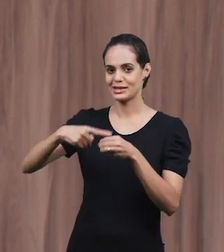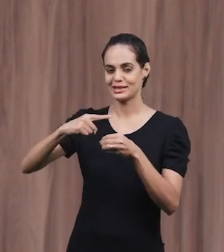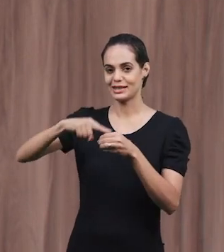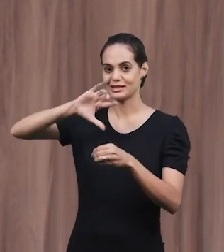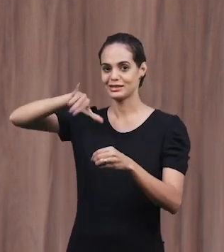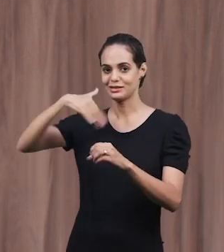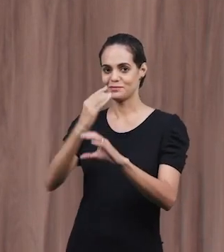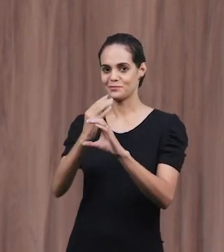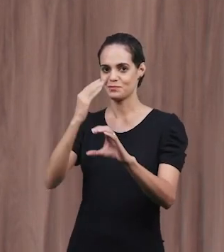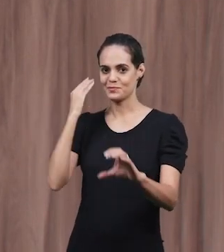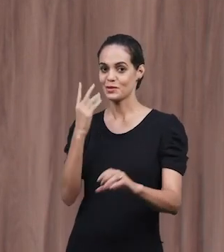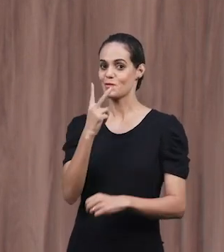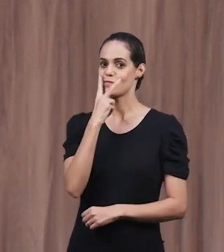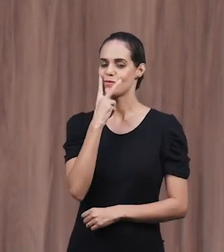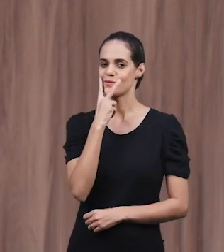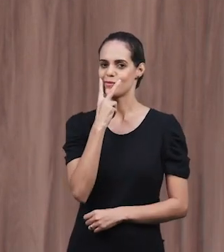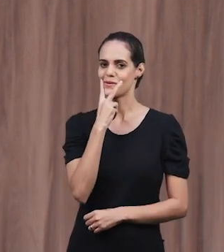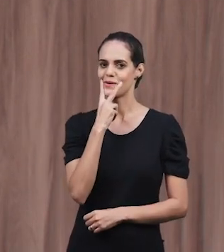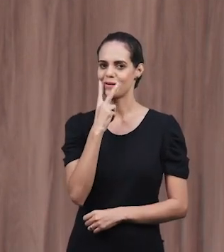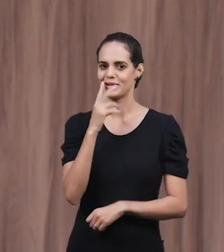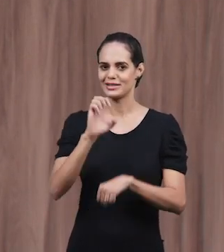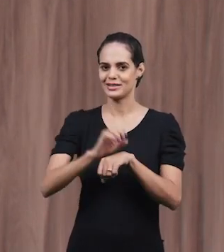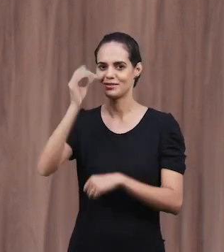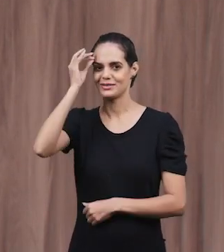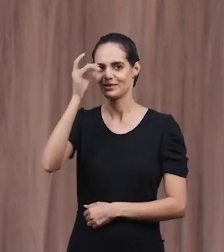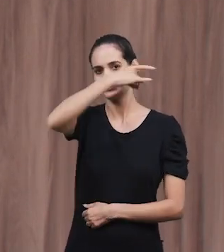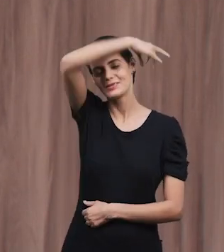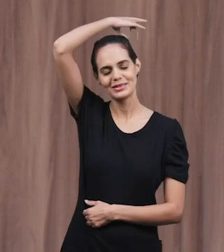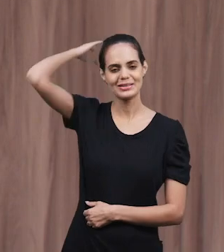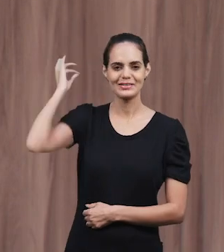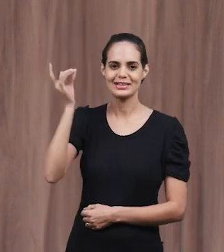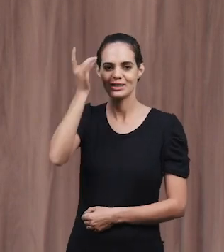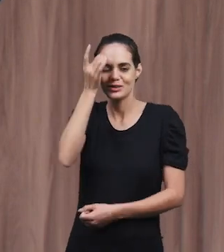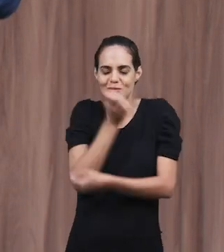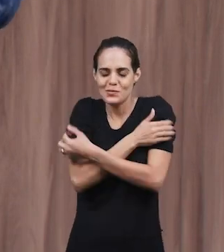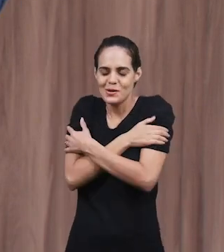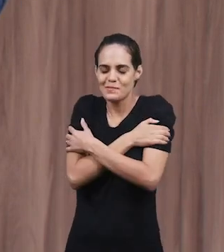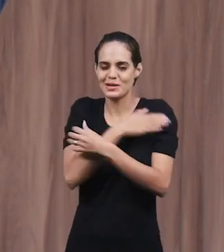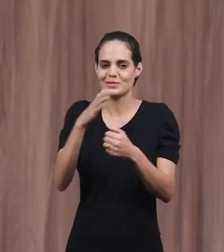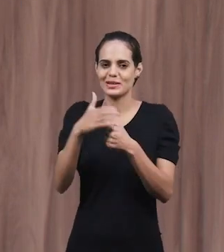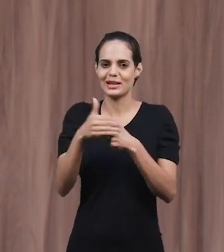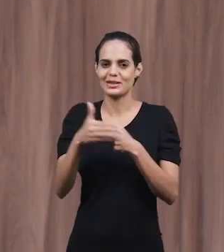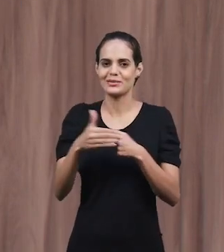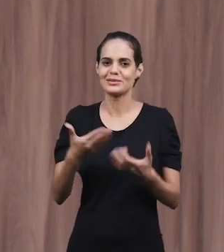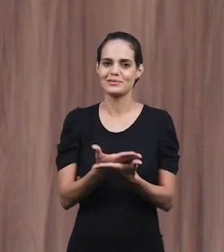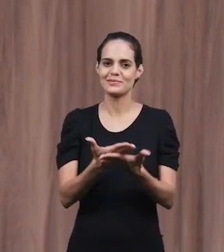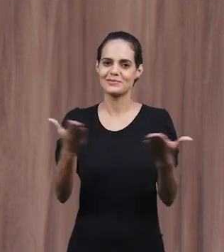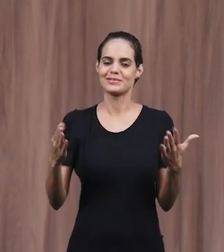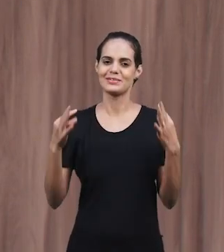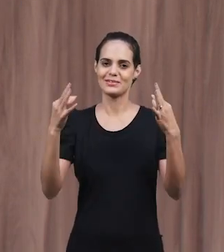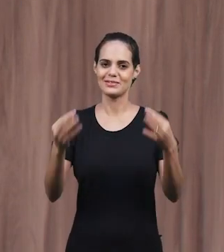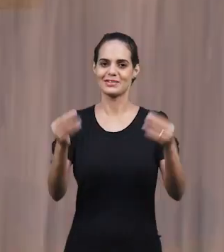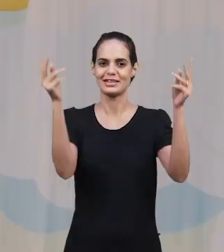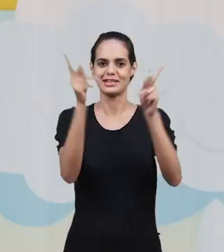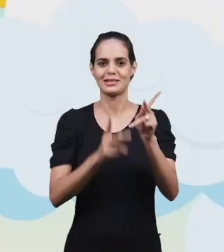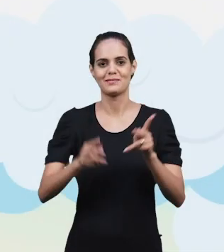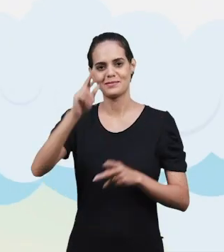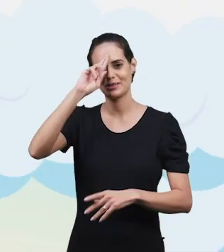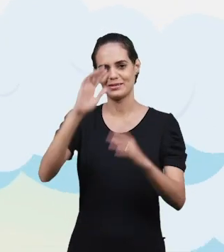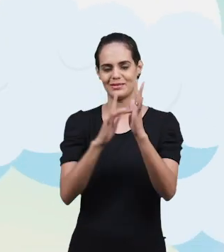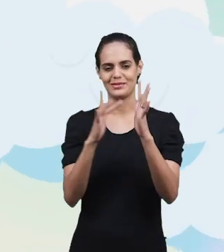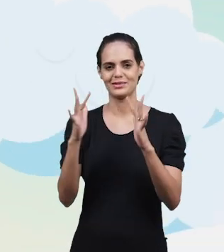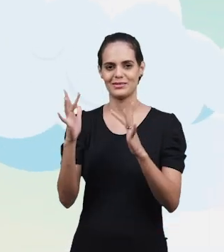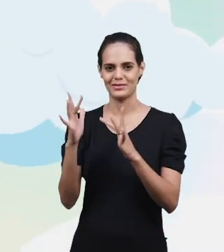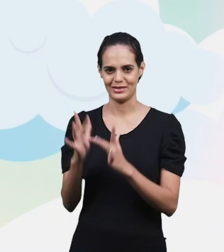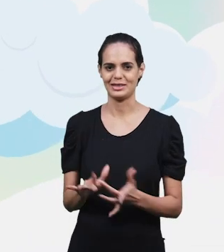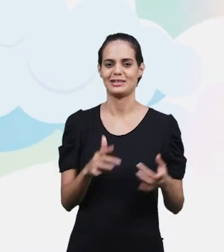Penha de Vitória Espírito Santo. Je vous salue avec beaucoup d'affection à vous tous. La paix du Seigneur Jésus.